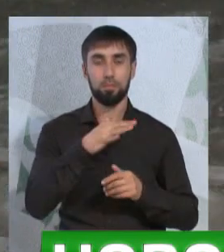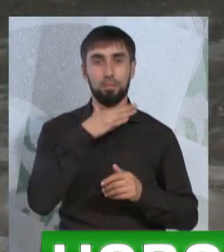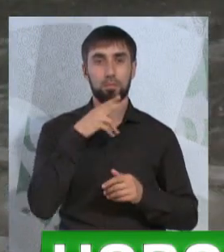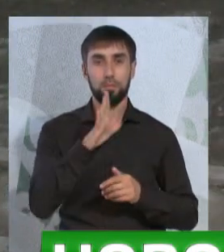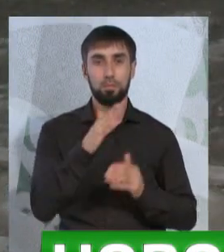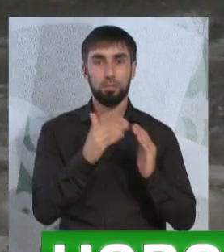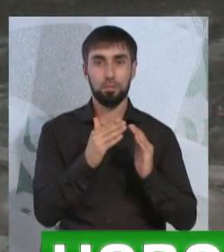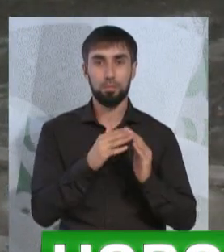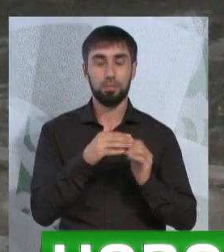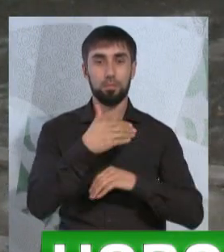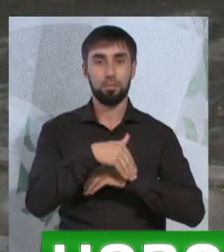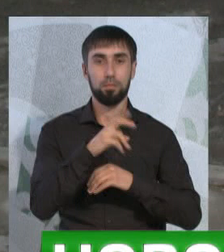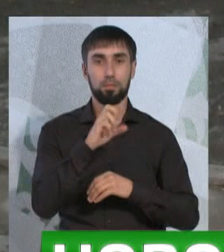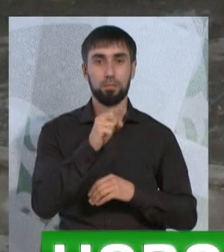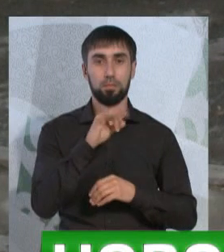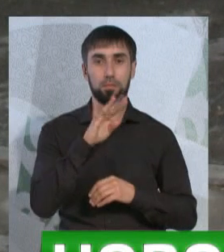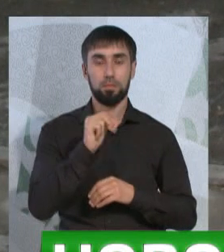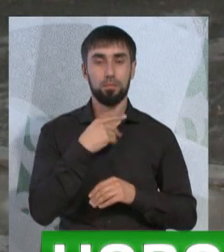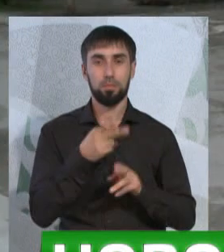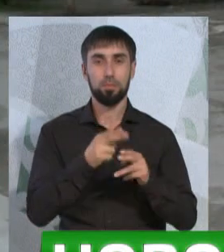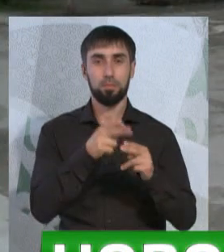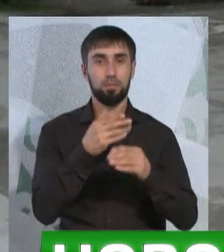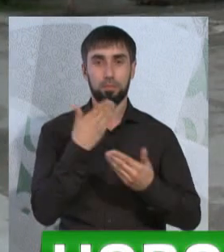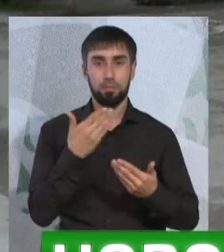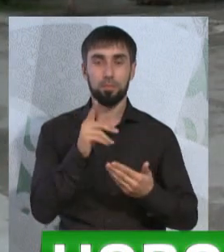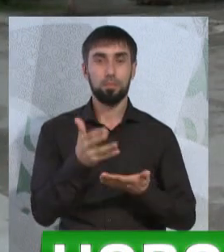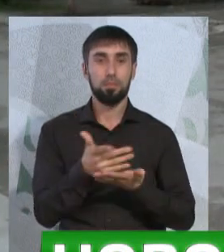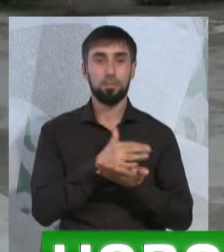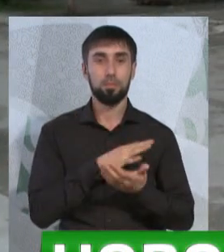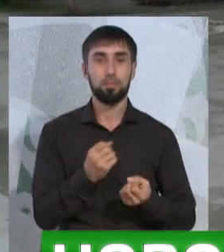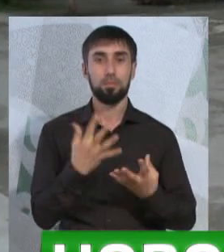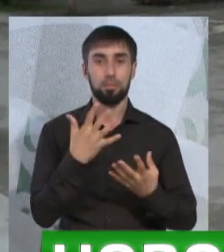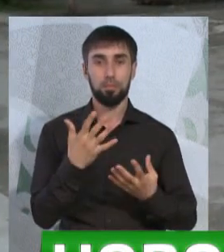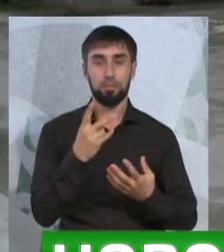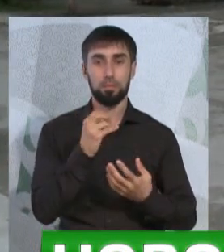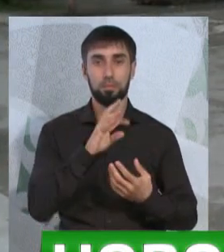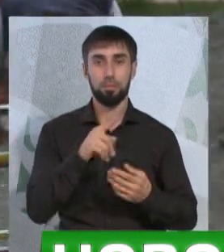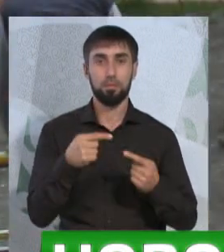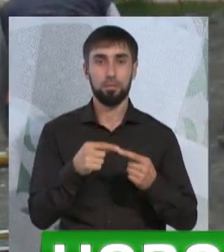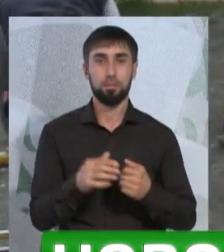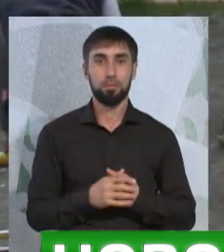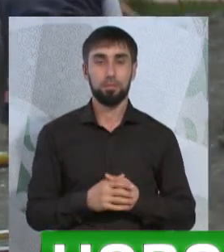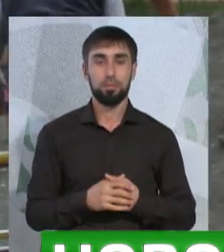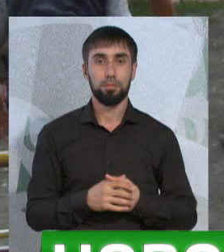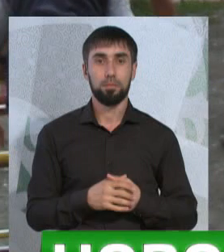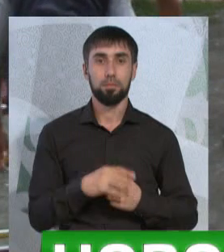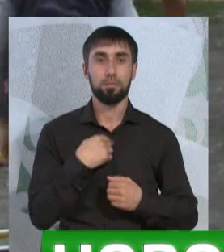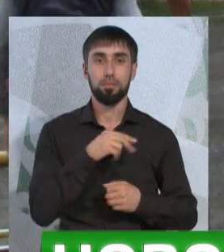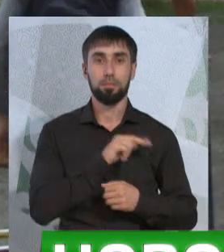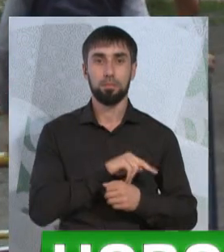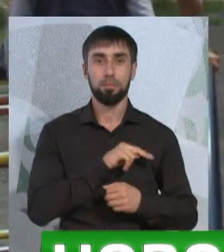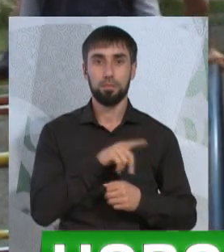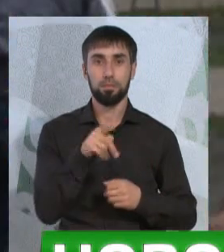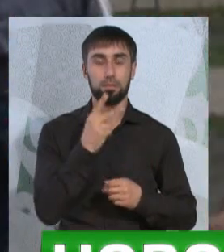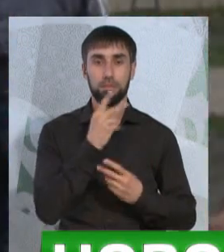многоквартирных домов по улице Базоркина, кажется, не мешает. Его собирали тут уже несколько недель точно. Мы здесь рабочие